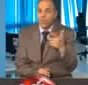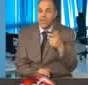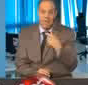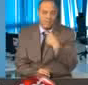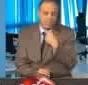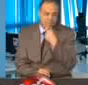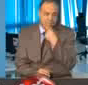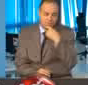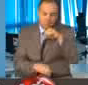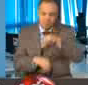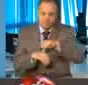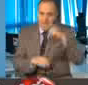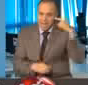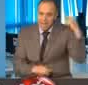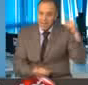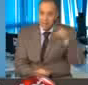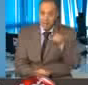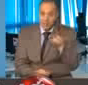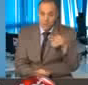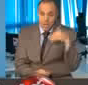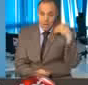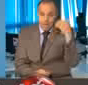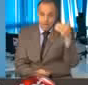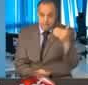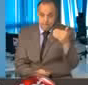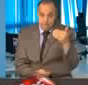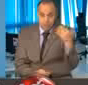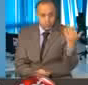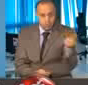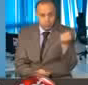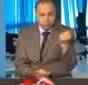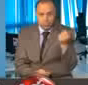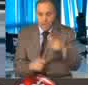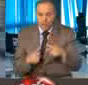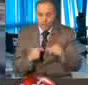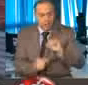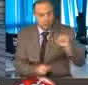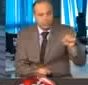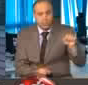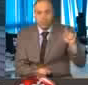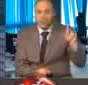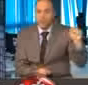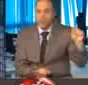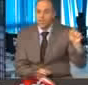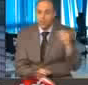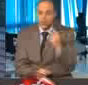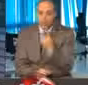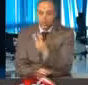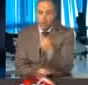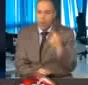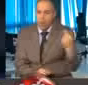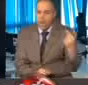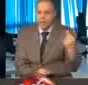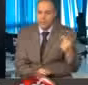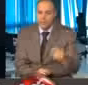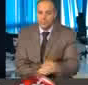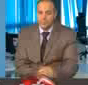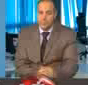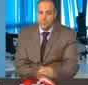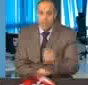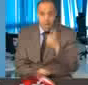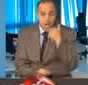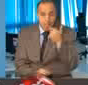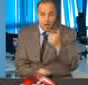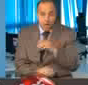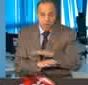منافساتها بالعاصمة البريطانية لندن، عندما تفوق على الياباني كيتشيكوري بمجموعتين لمجموعة واحدة،